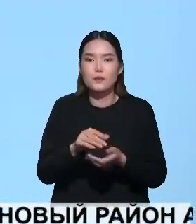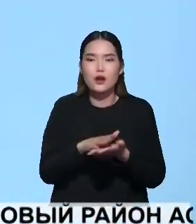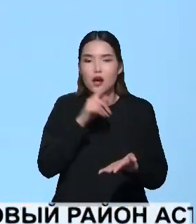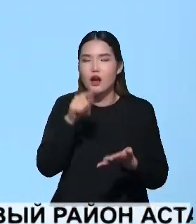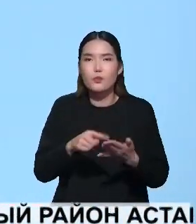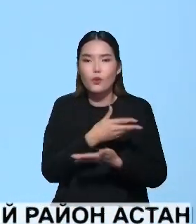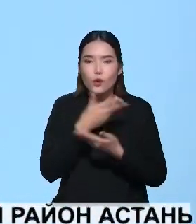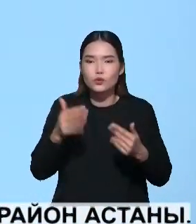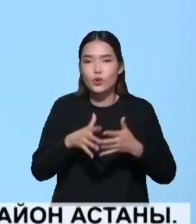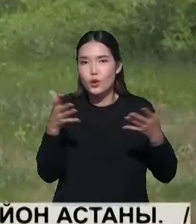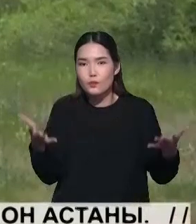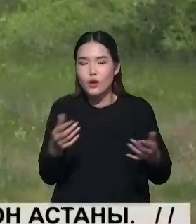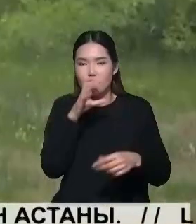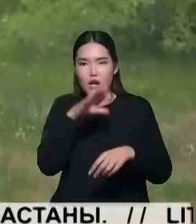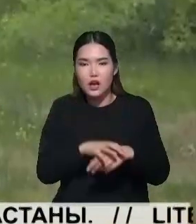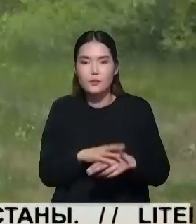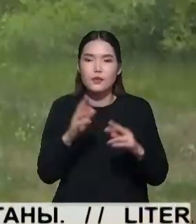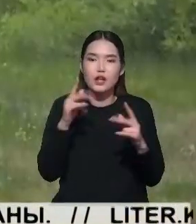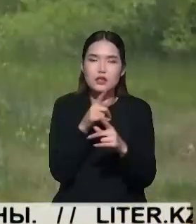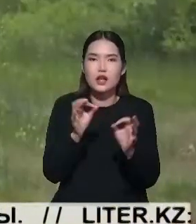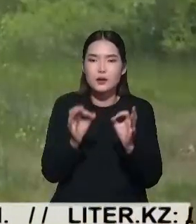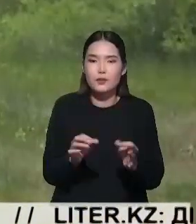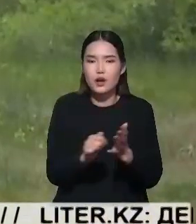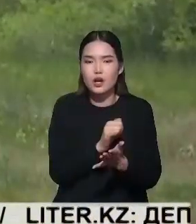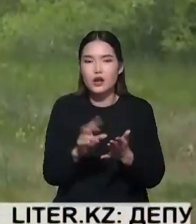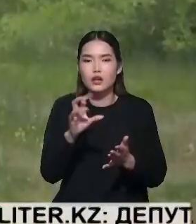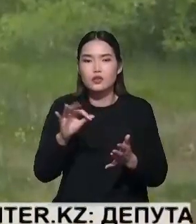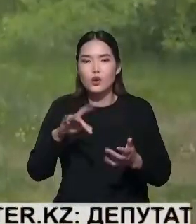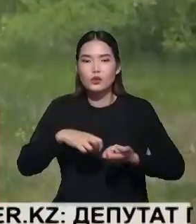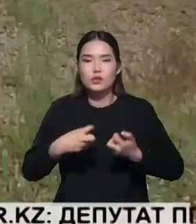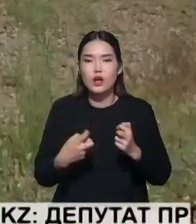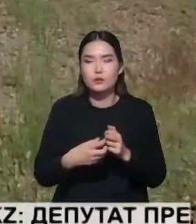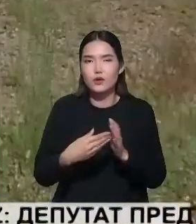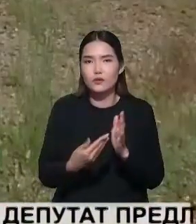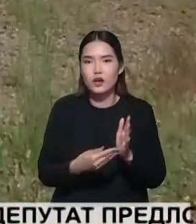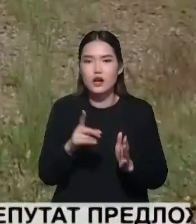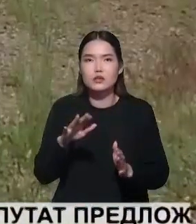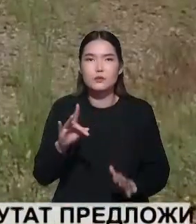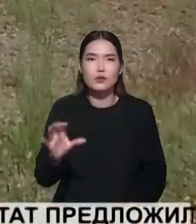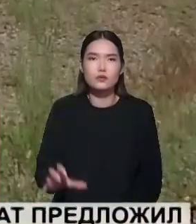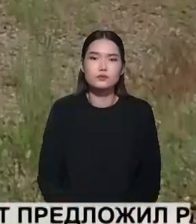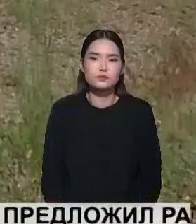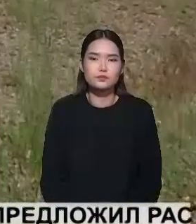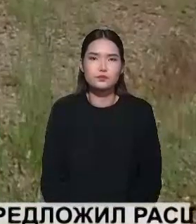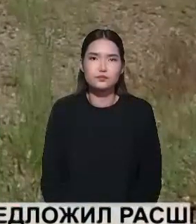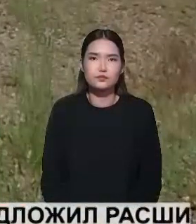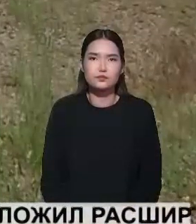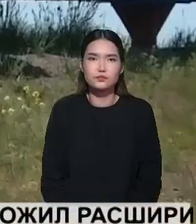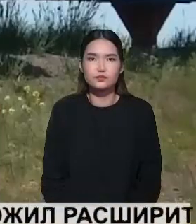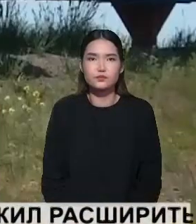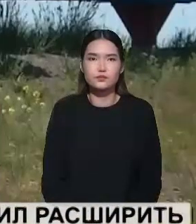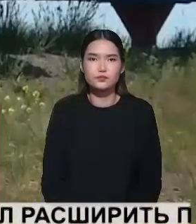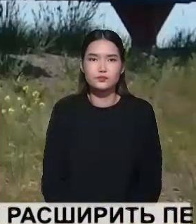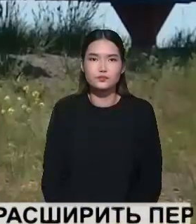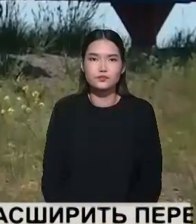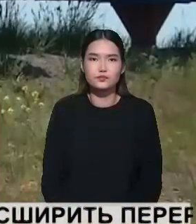поступала. Более того, народные избранники обещают взять на контроль этот проблемный вопрос. Марина Иневатова, Жанайдар Архимжанов, Астана Таймс,